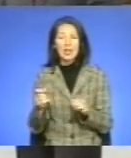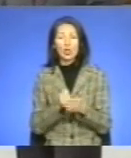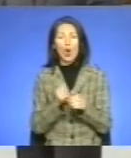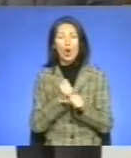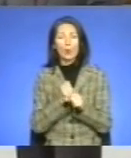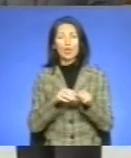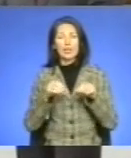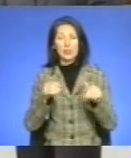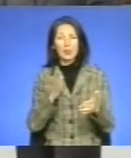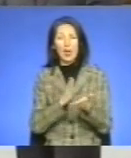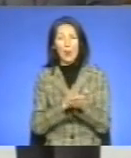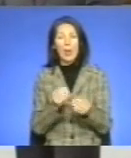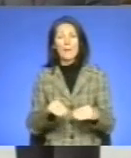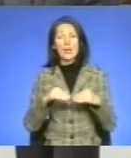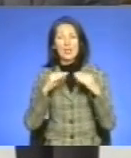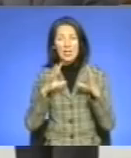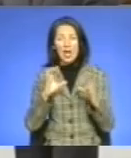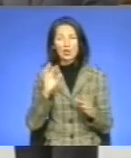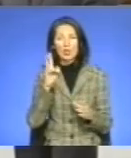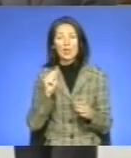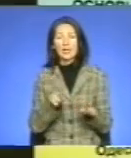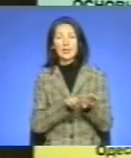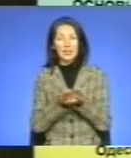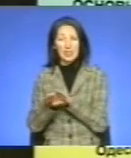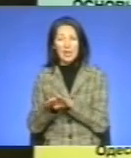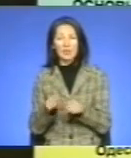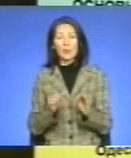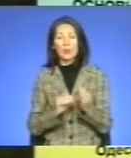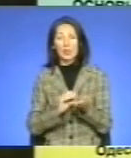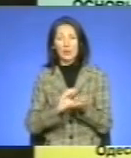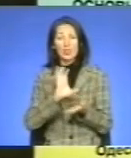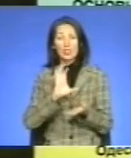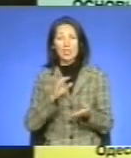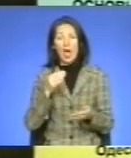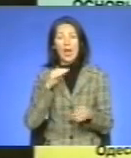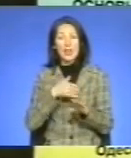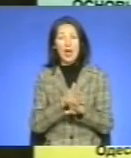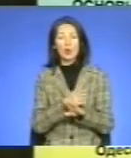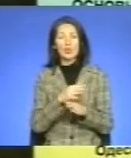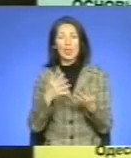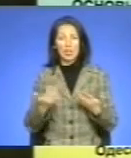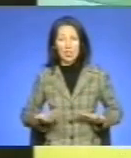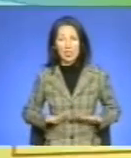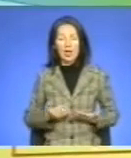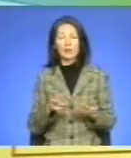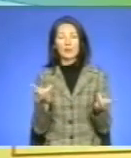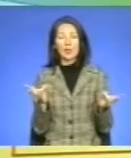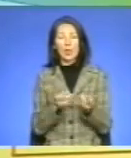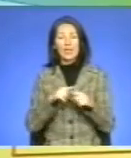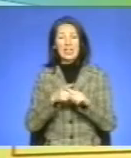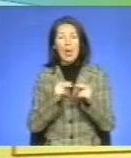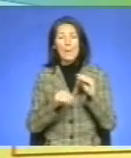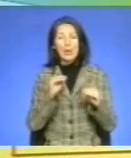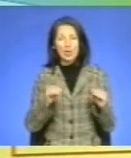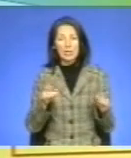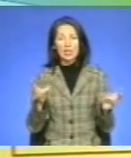та підвищення якості життя, вважає глава держави. Сам же агропромисловий комплекс потребує технічного переоснащення. Це допоможе підвищити конкурентну